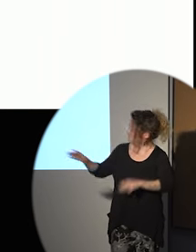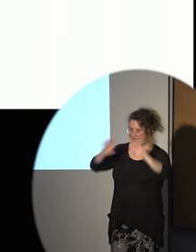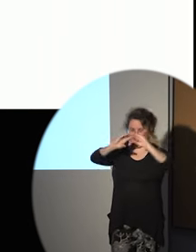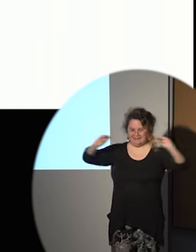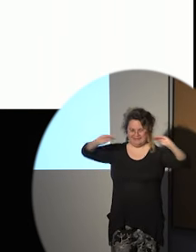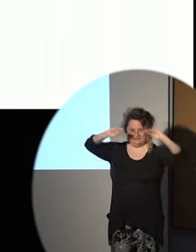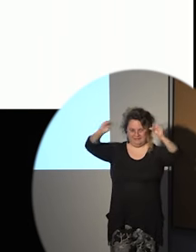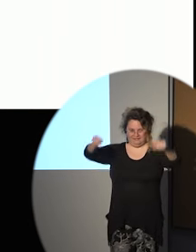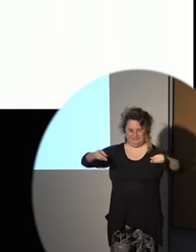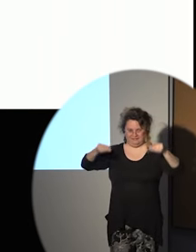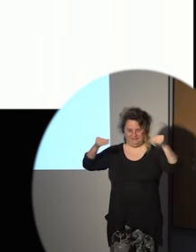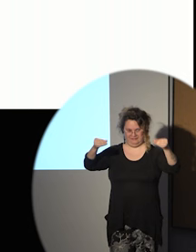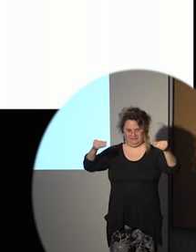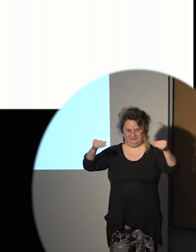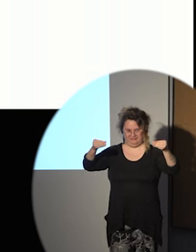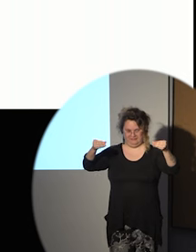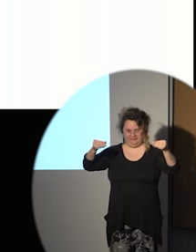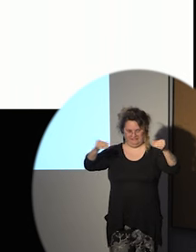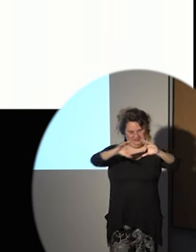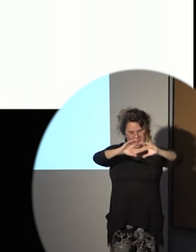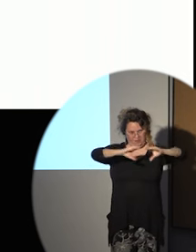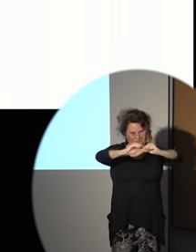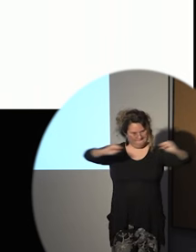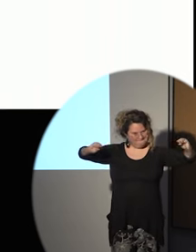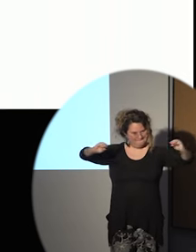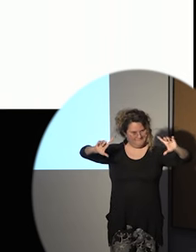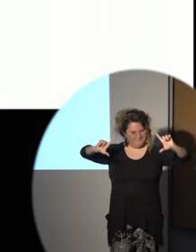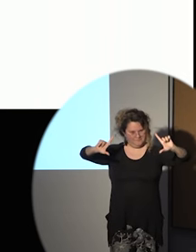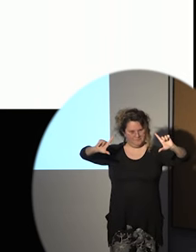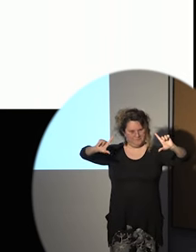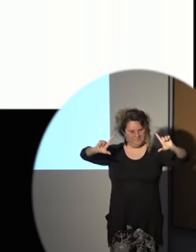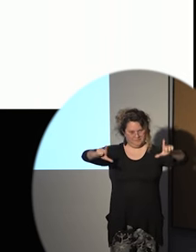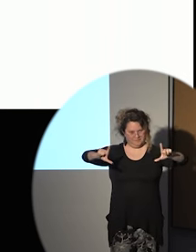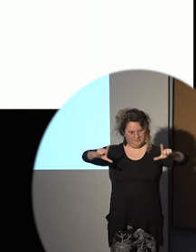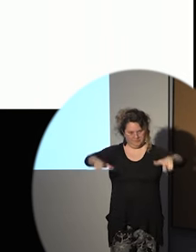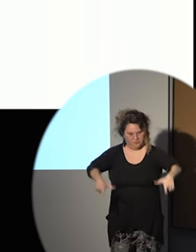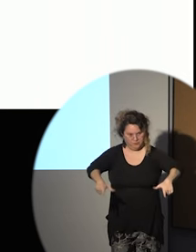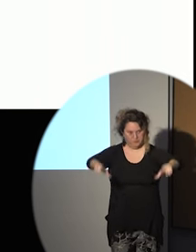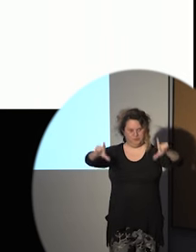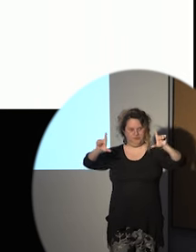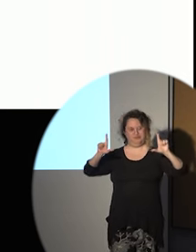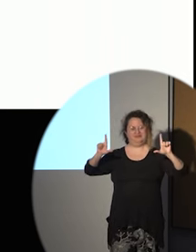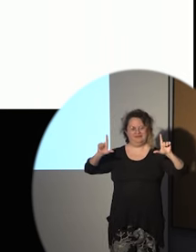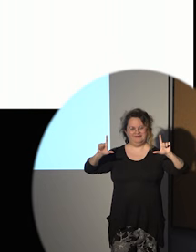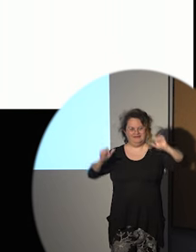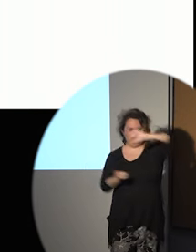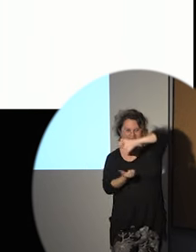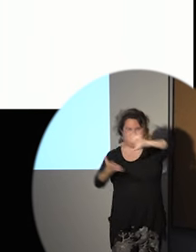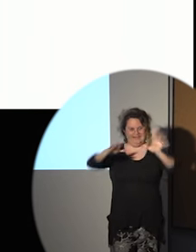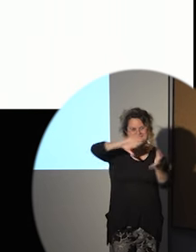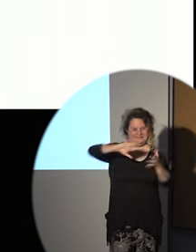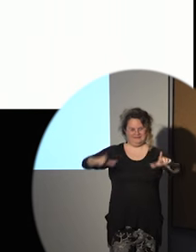en une assiette vue de face, qui est notre galaxie. En fait, le bulbe est essentiellement constitué par